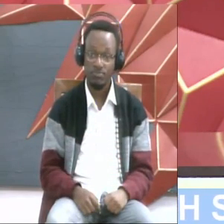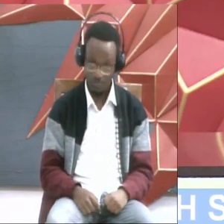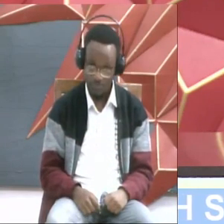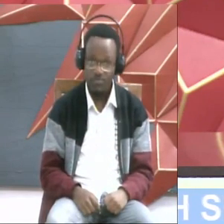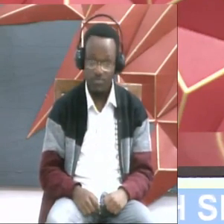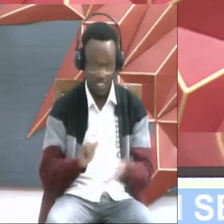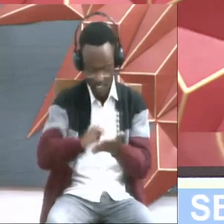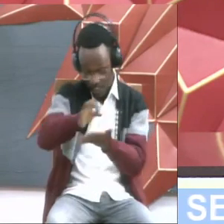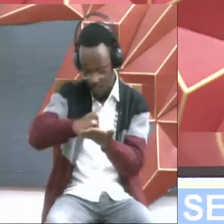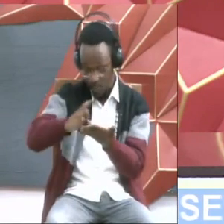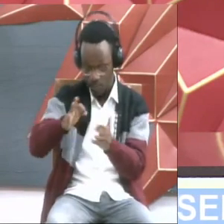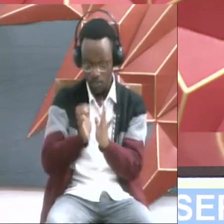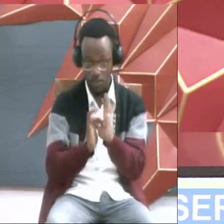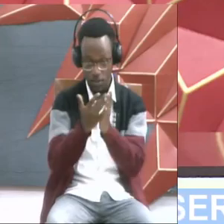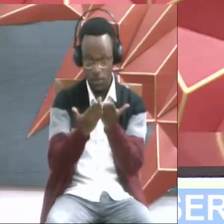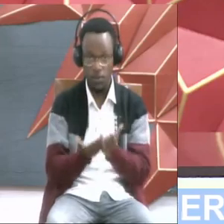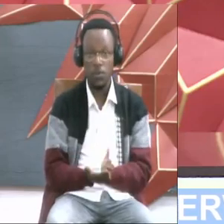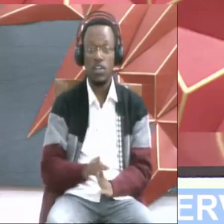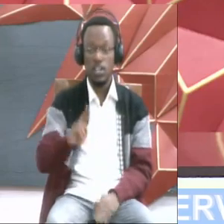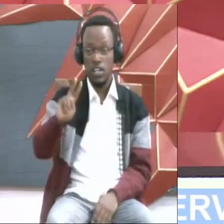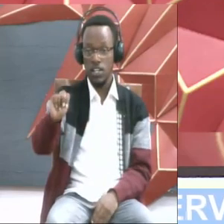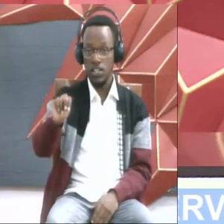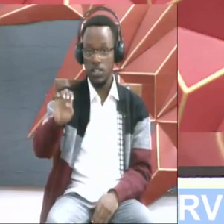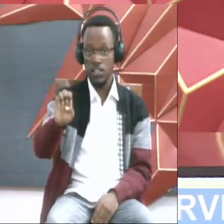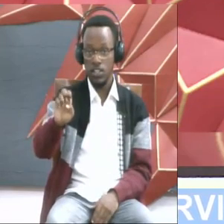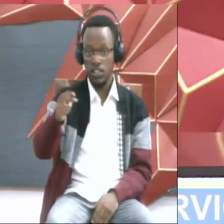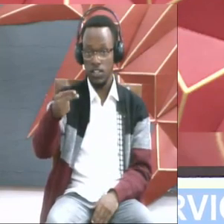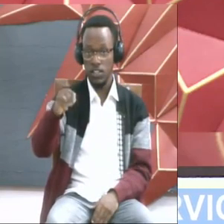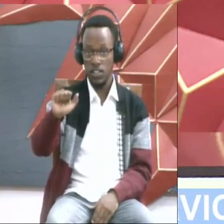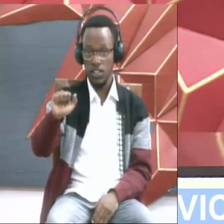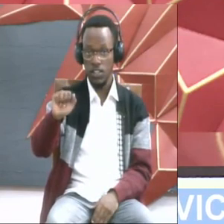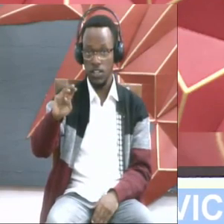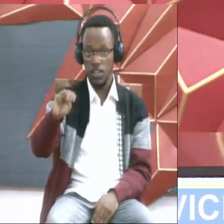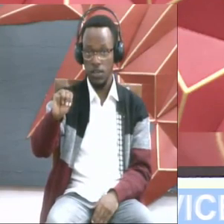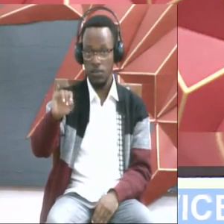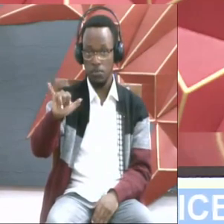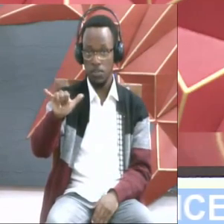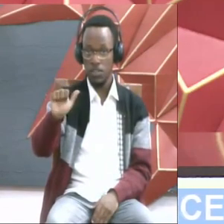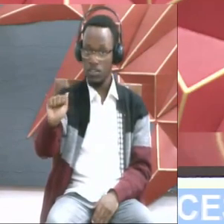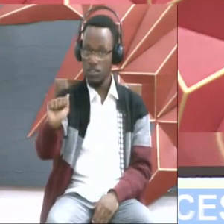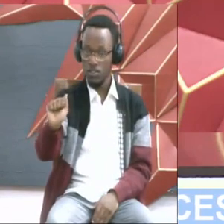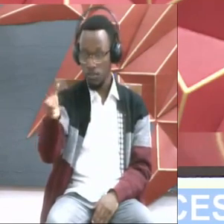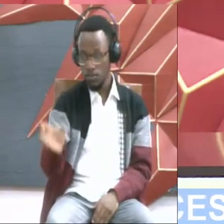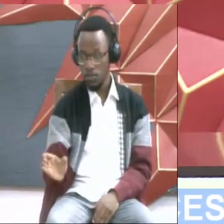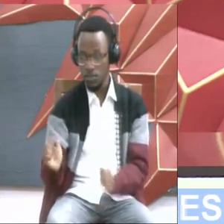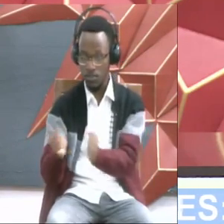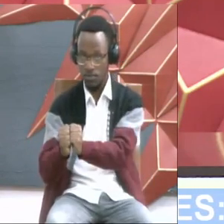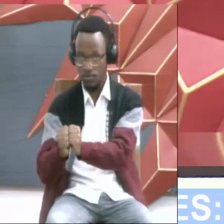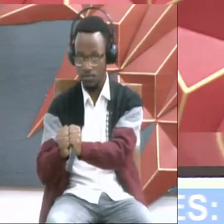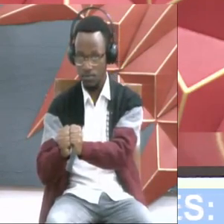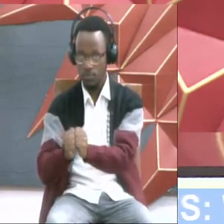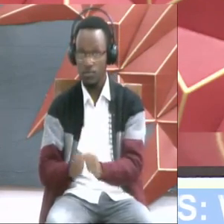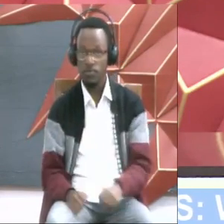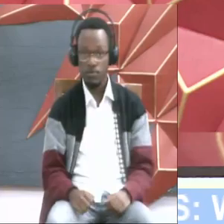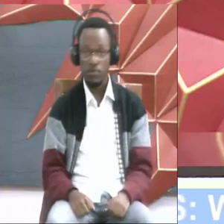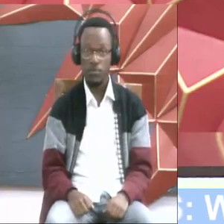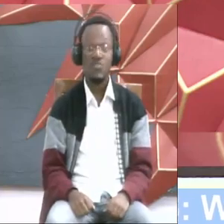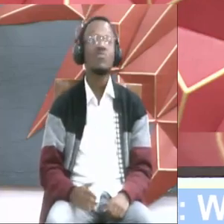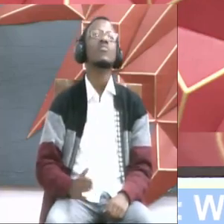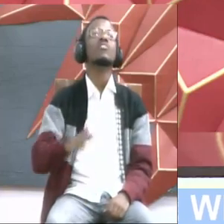byanditswe mu gitabo cya Nehemiya igice cya cumi umunezero